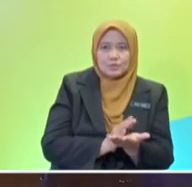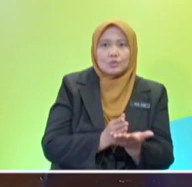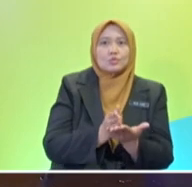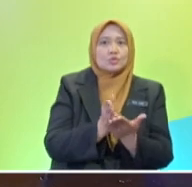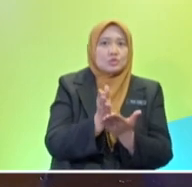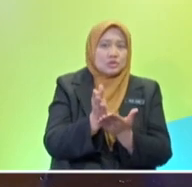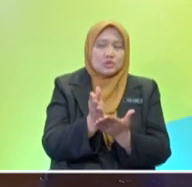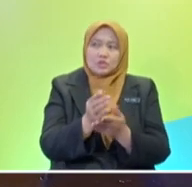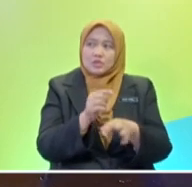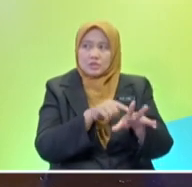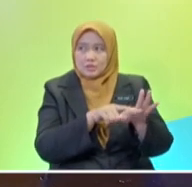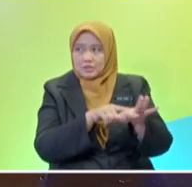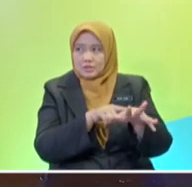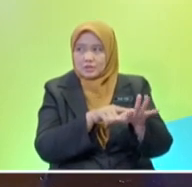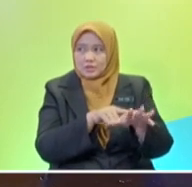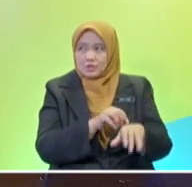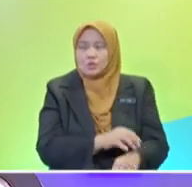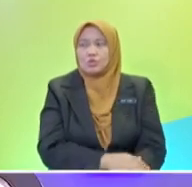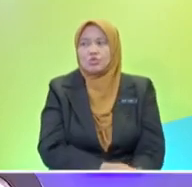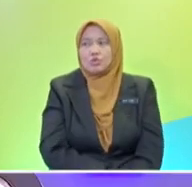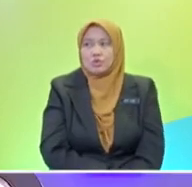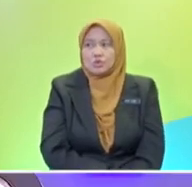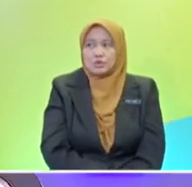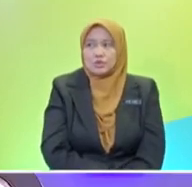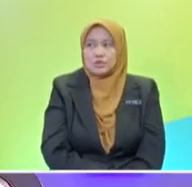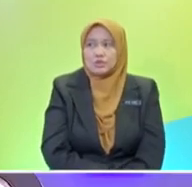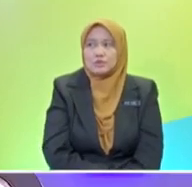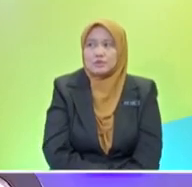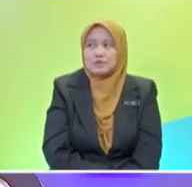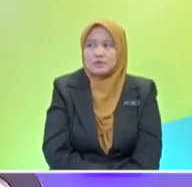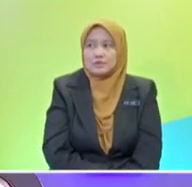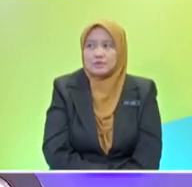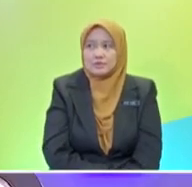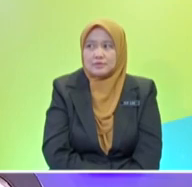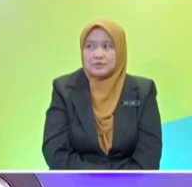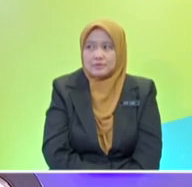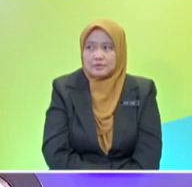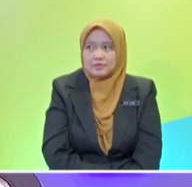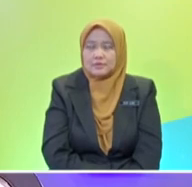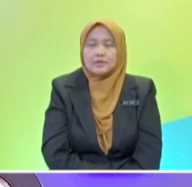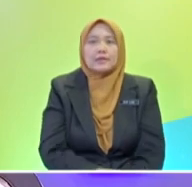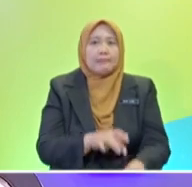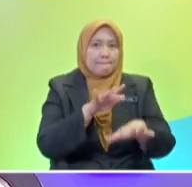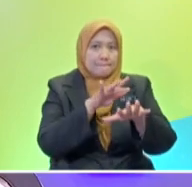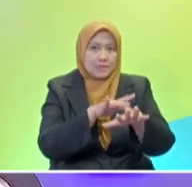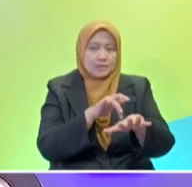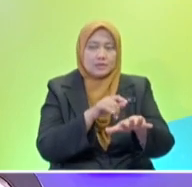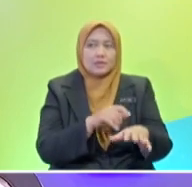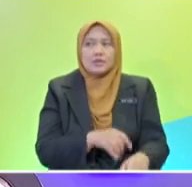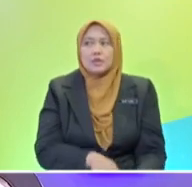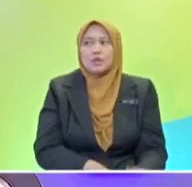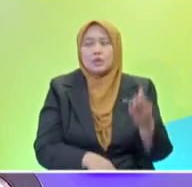Ni daun. Tengok bentuk pun lain kan? Daun ni, ini dipanggil daun